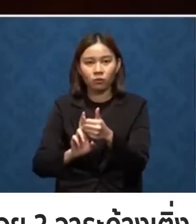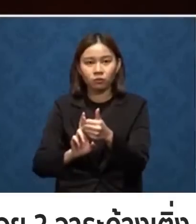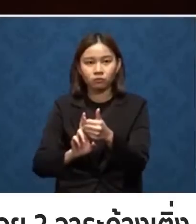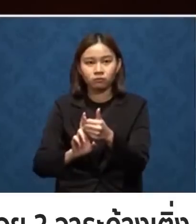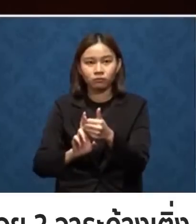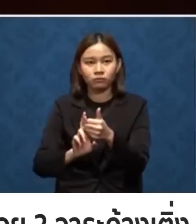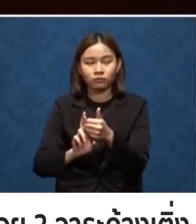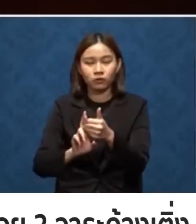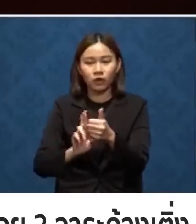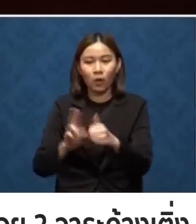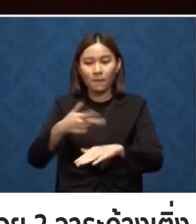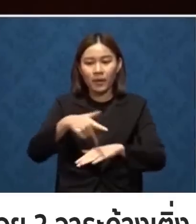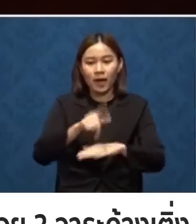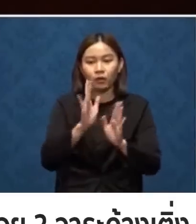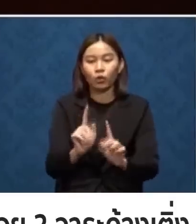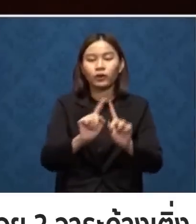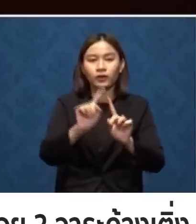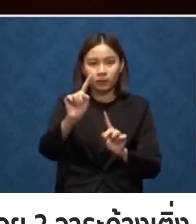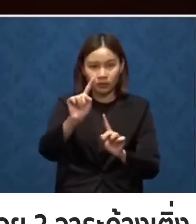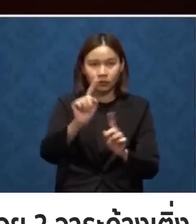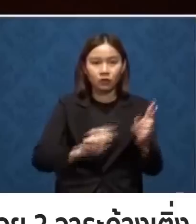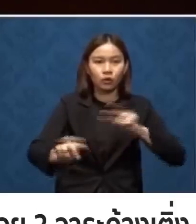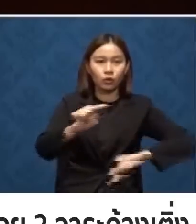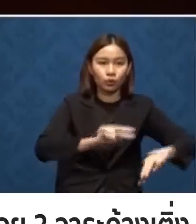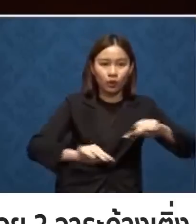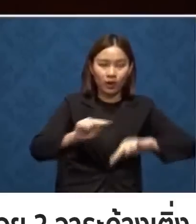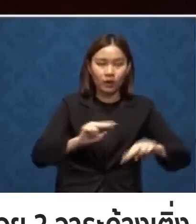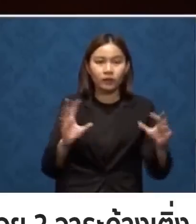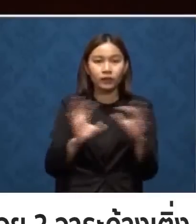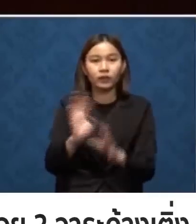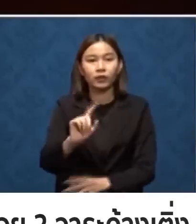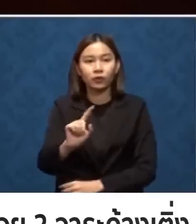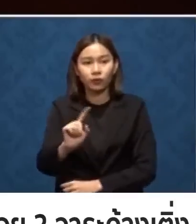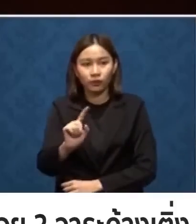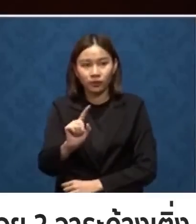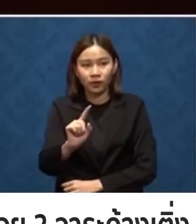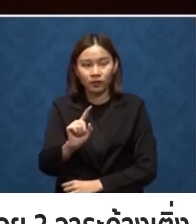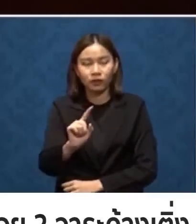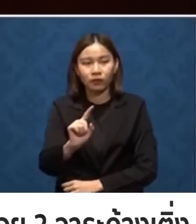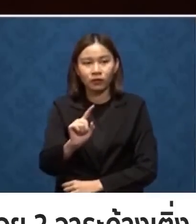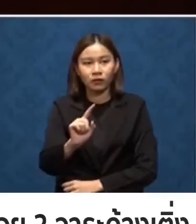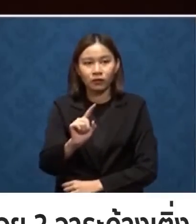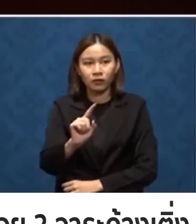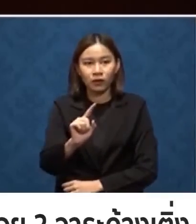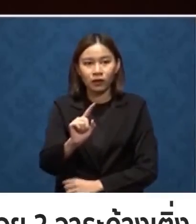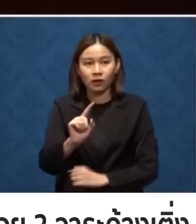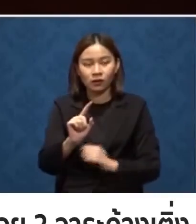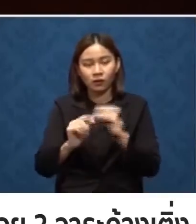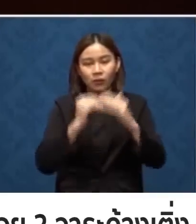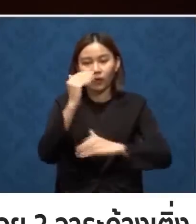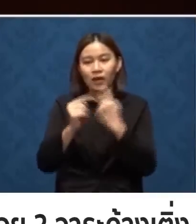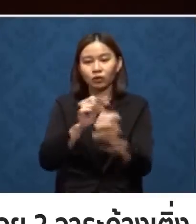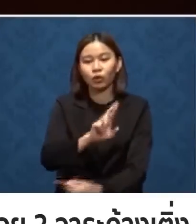มันไม่ลงตัวเขาก็เลยเอาอาจารย์วันนอมาอาจารย์วันนอก็เลยมารับตำแหน่งประธานสภานี่โดยเสียมิได